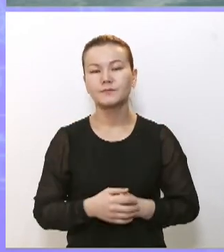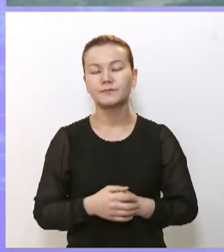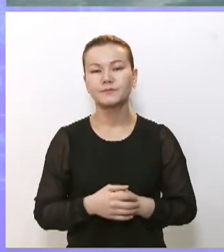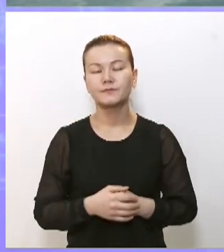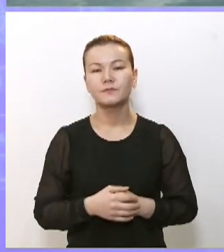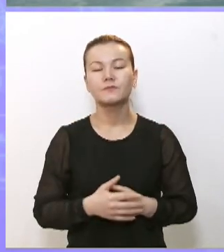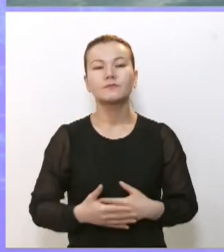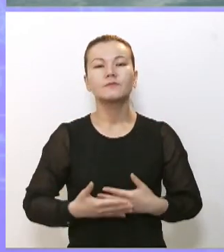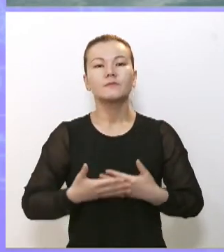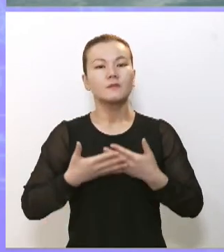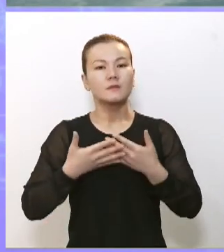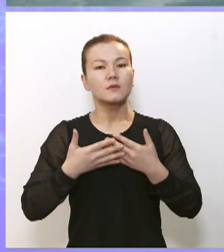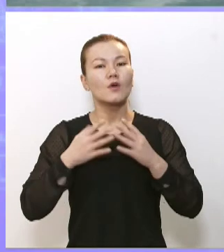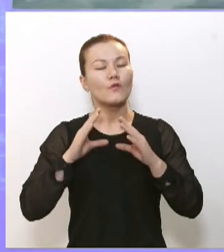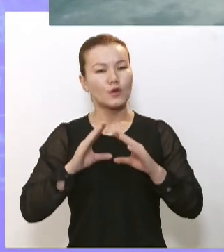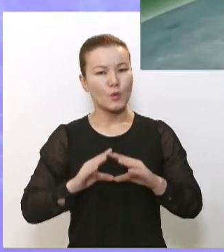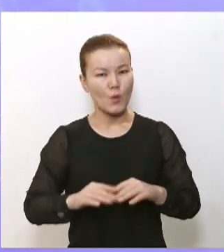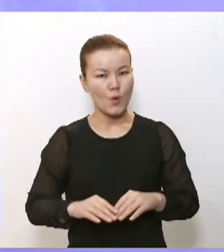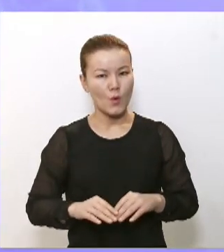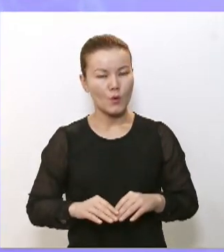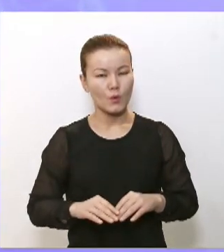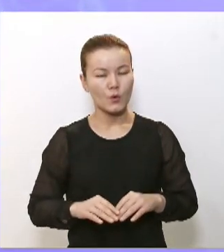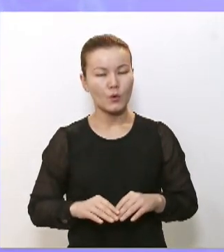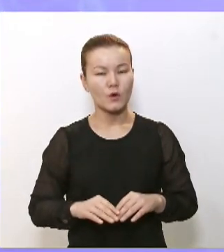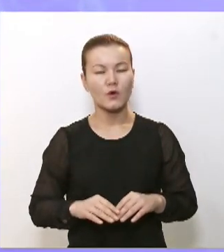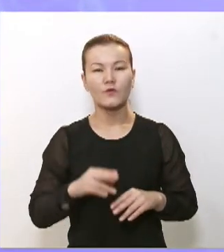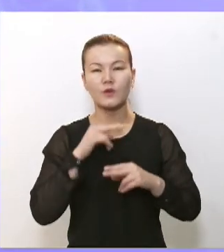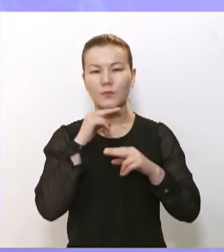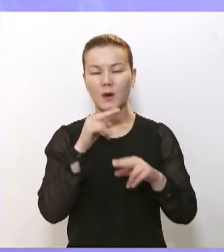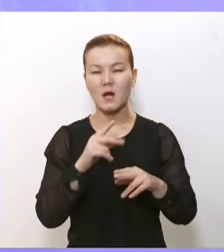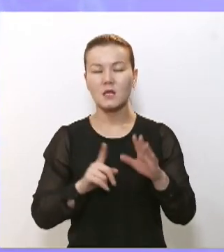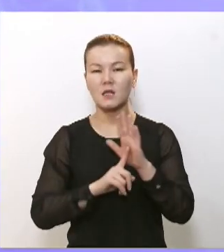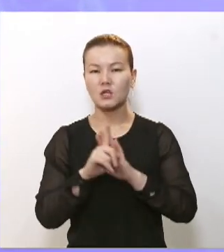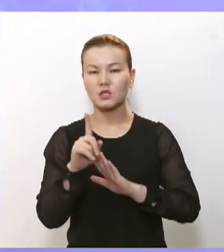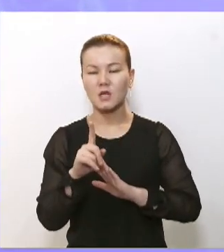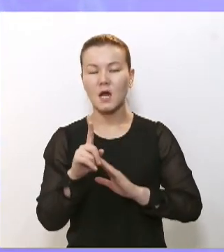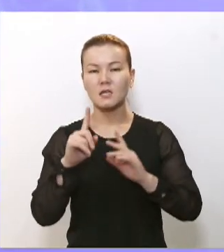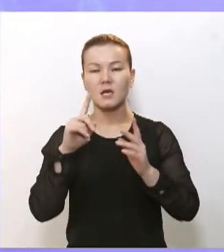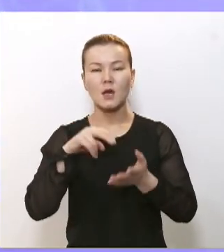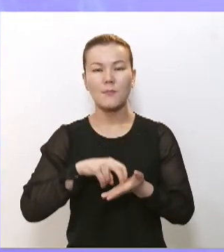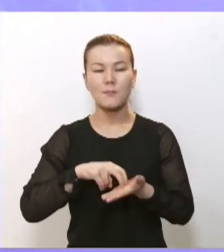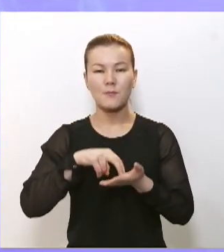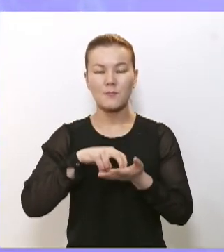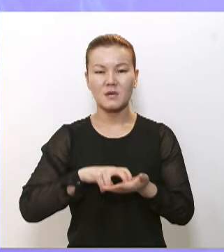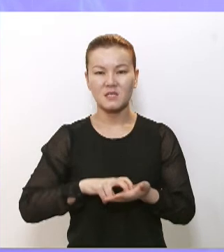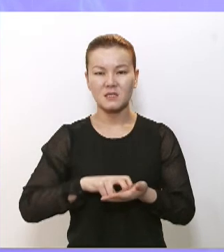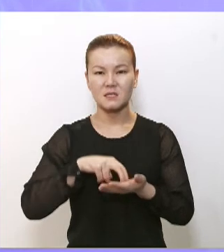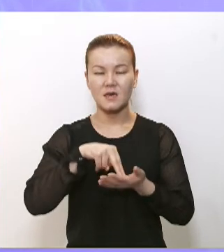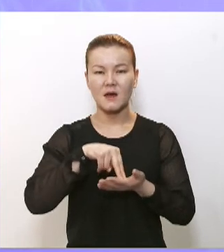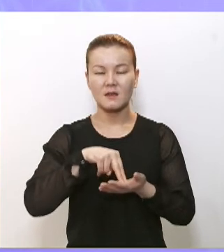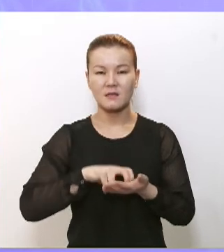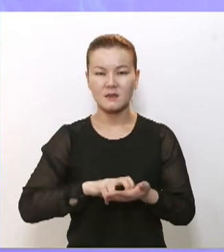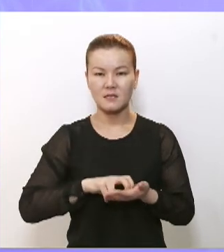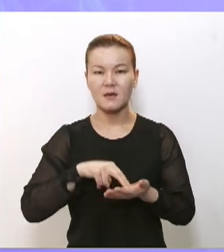выдох вдох внимание начинаем приседание раз два